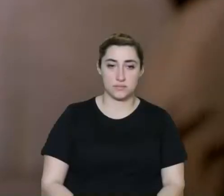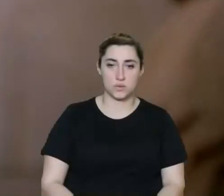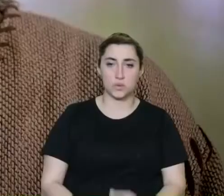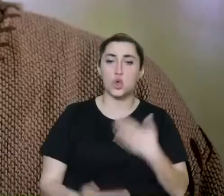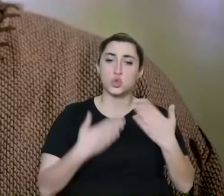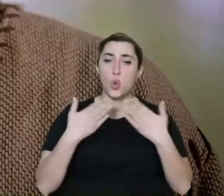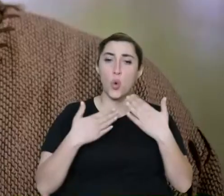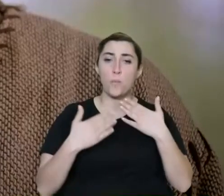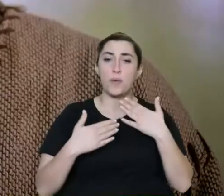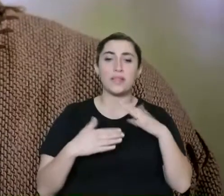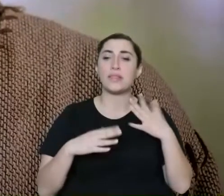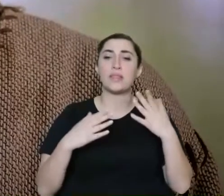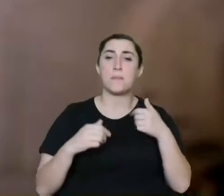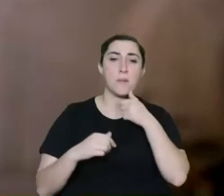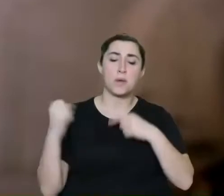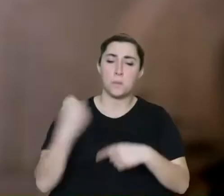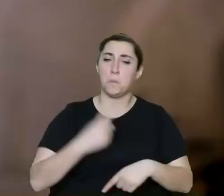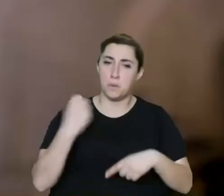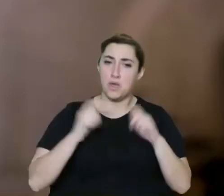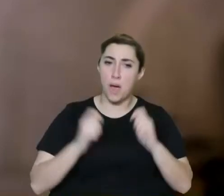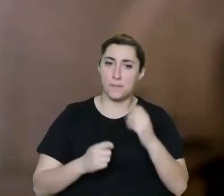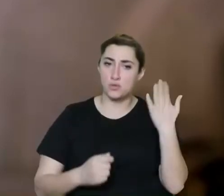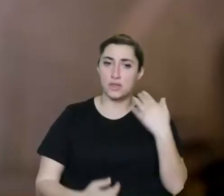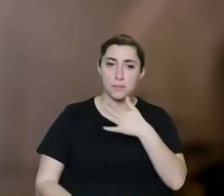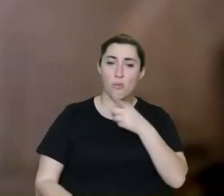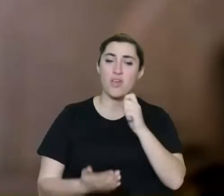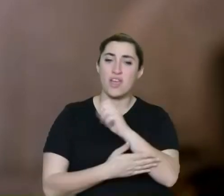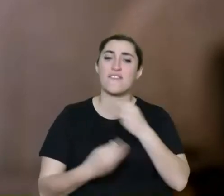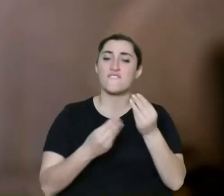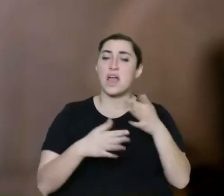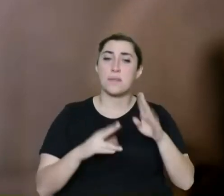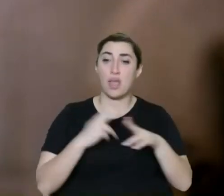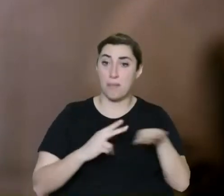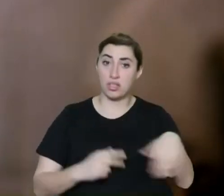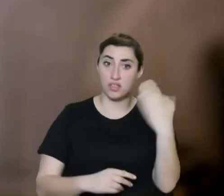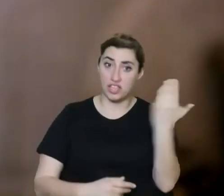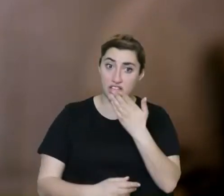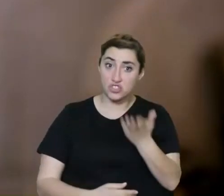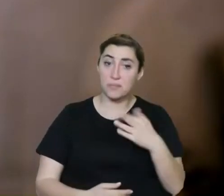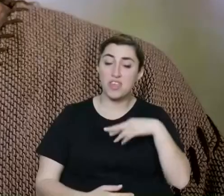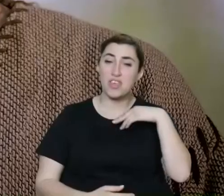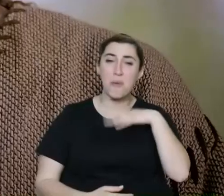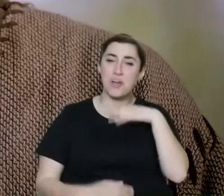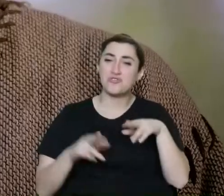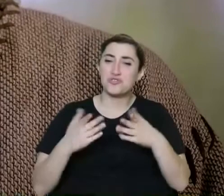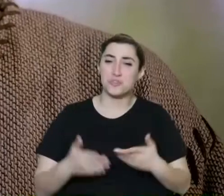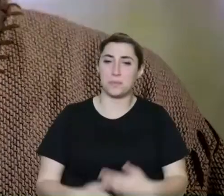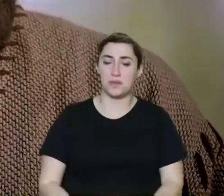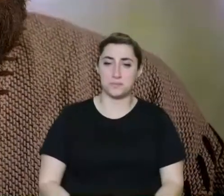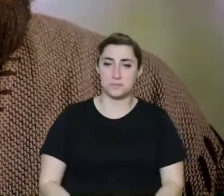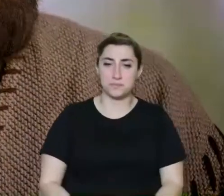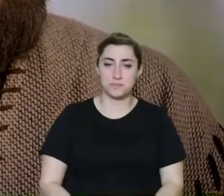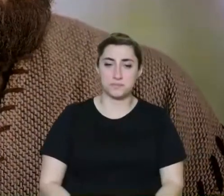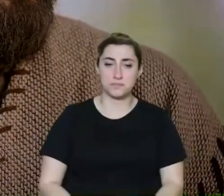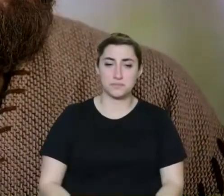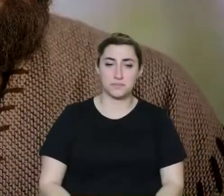Onca sohbetinde bulundunuz Şeyh babamın. Ona yardım etmeden varıp gider misiniz bir yabancı gibi? Yunus sıkıntıyla